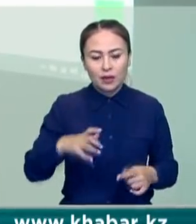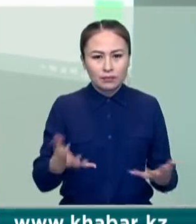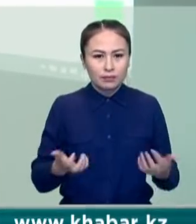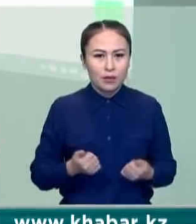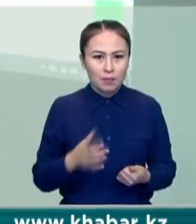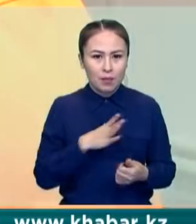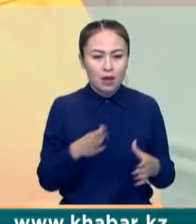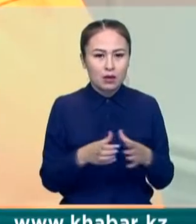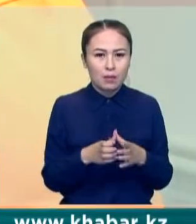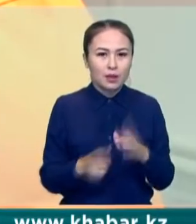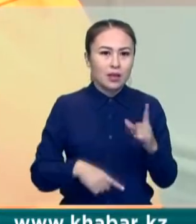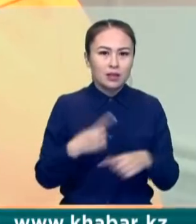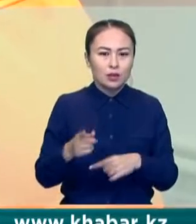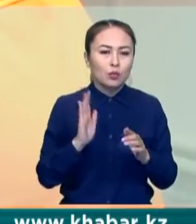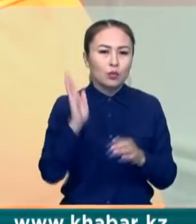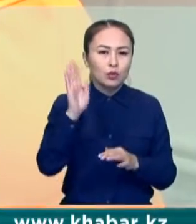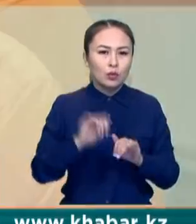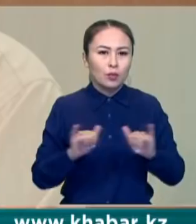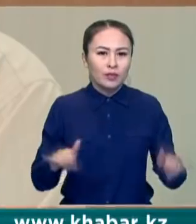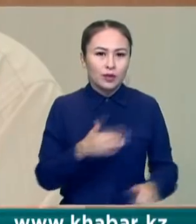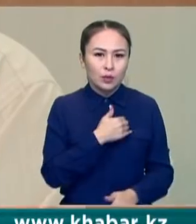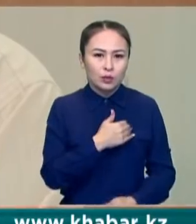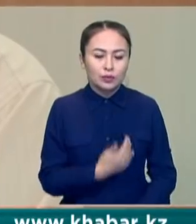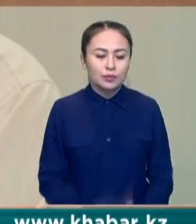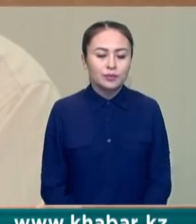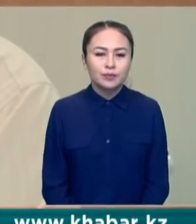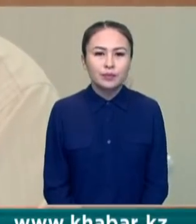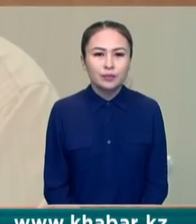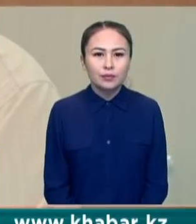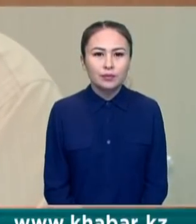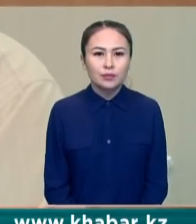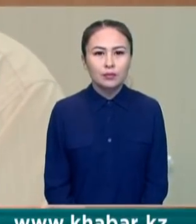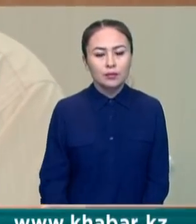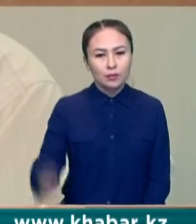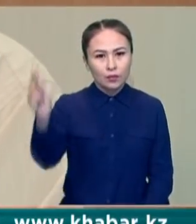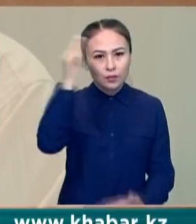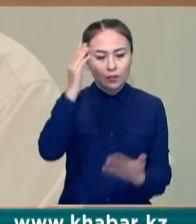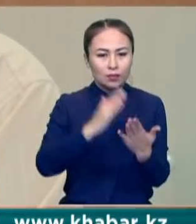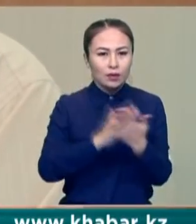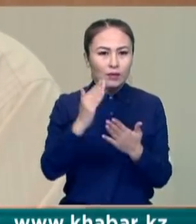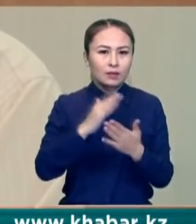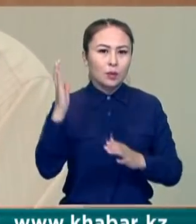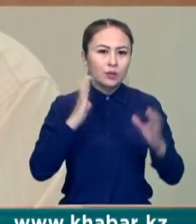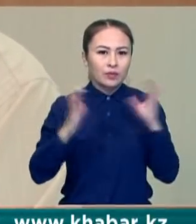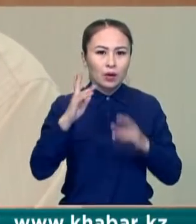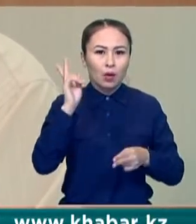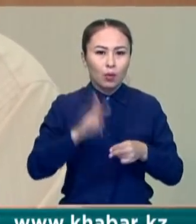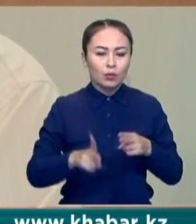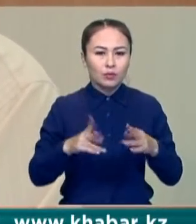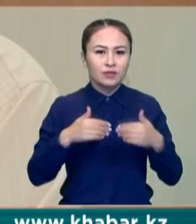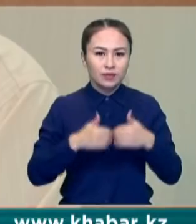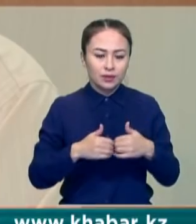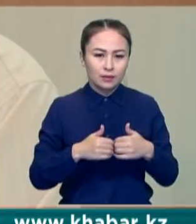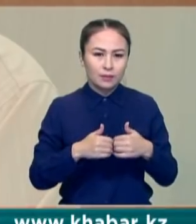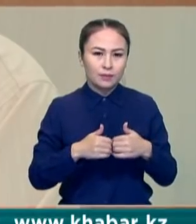Компания олардың санын келешекте арттыруға мүдделі. Жоғарғы оқу орындарын тәмамдаған жас студенттерге